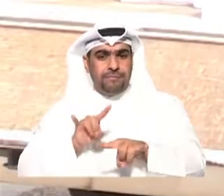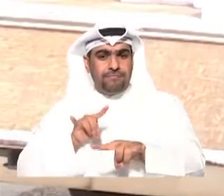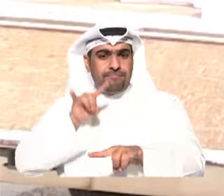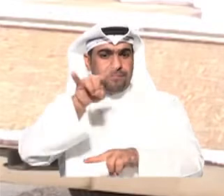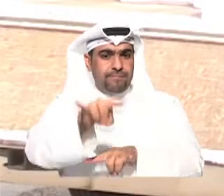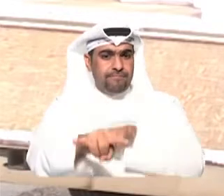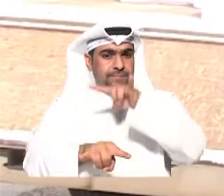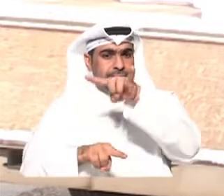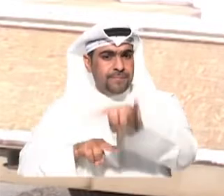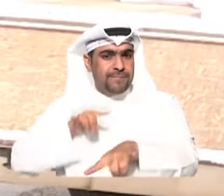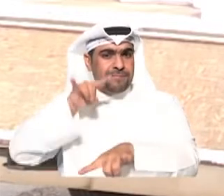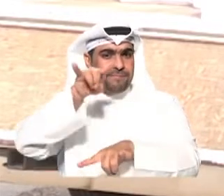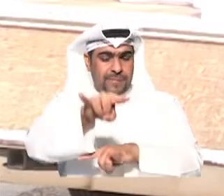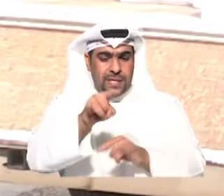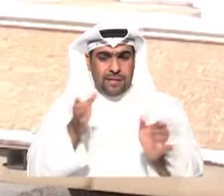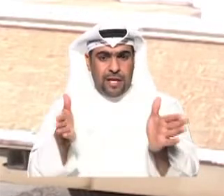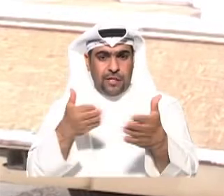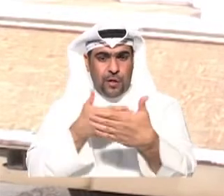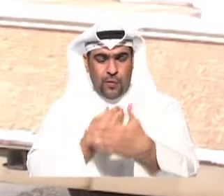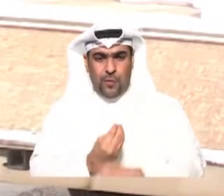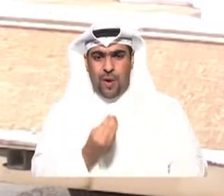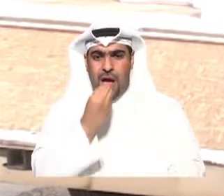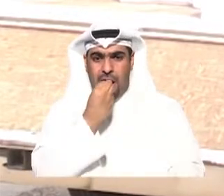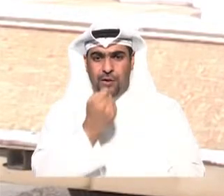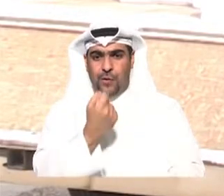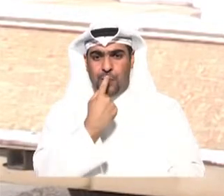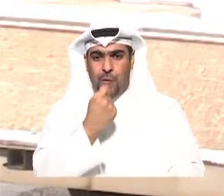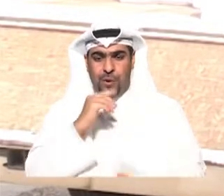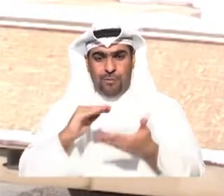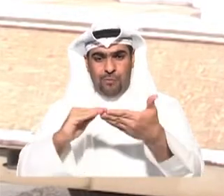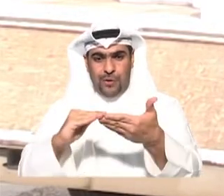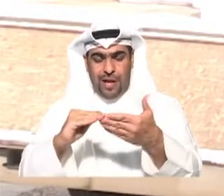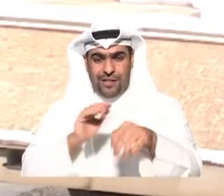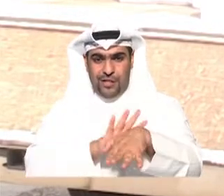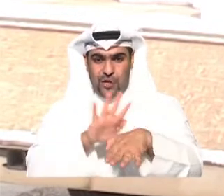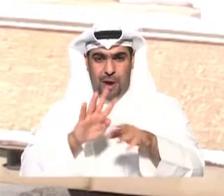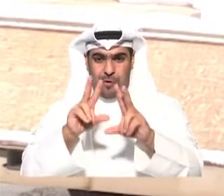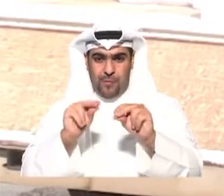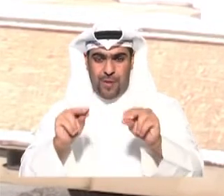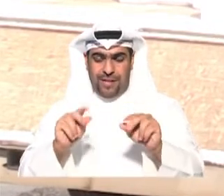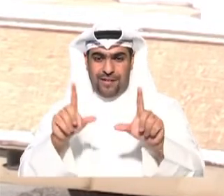أكبر من المتضررين جراء الانفجار. مريم حموي، تلفزيون دولة الكويت، بيروت.